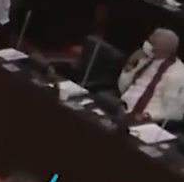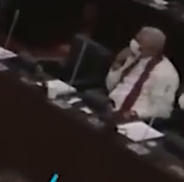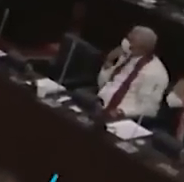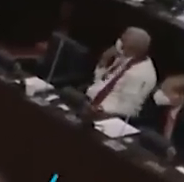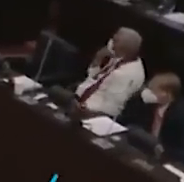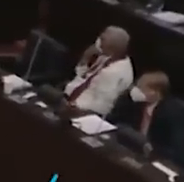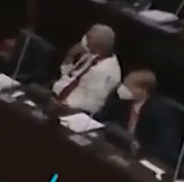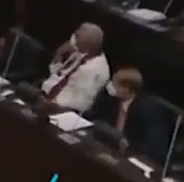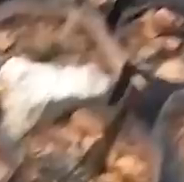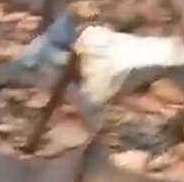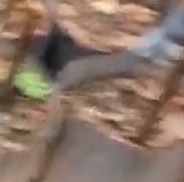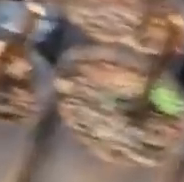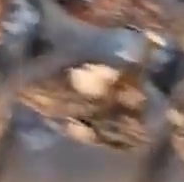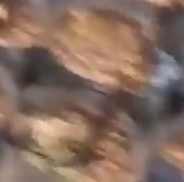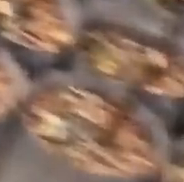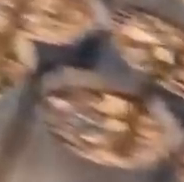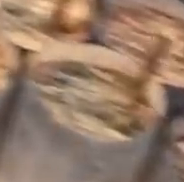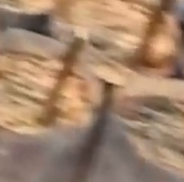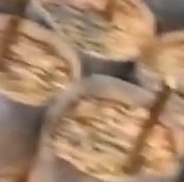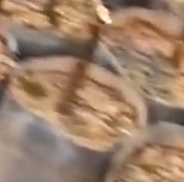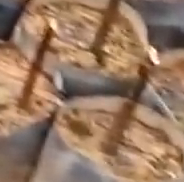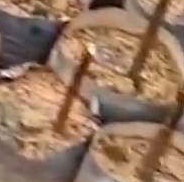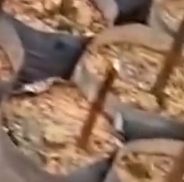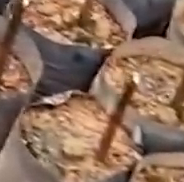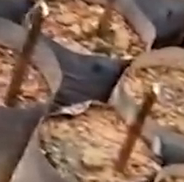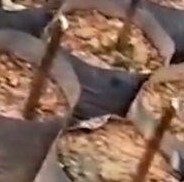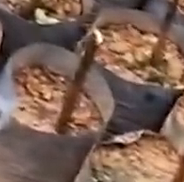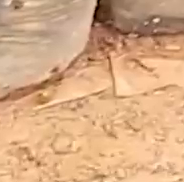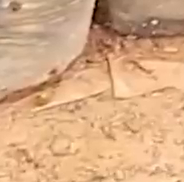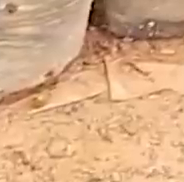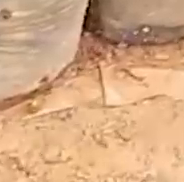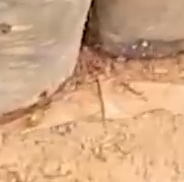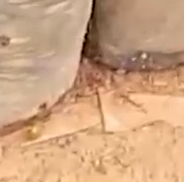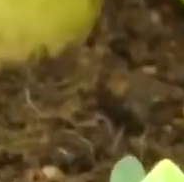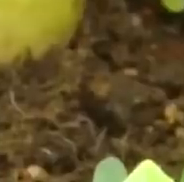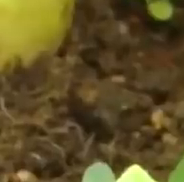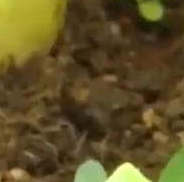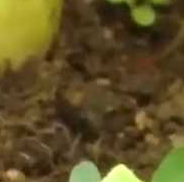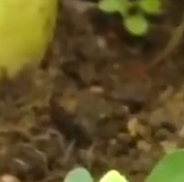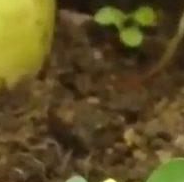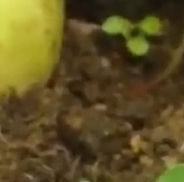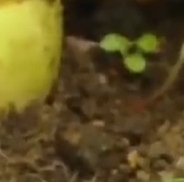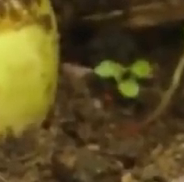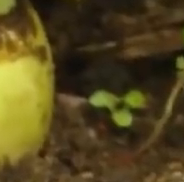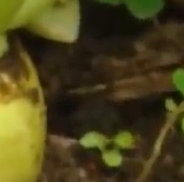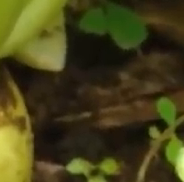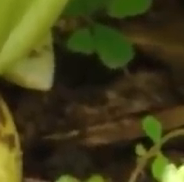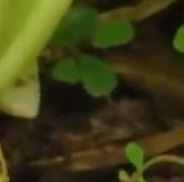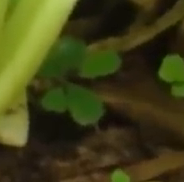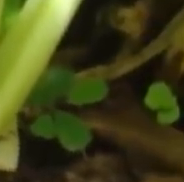වෙත මේ පණිවිඩය ගෙන එන්නේ. හැකි තරම් නිවසේ වගා කරන්න වෙනවමයි. ඒ වගේම හිස් ඉඩම් ඇත්නම් අවසර